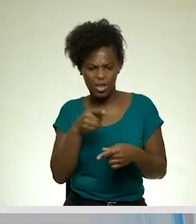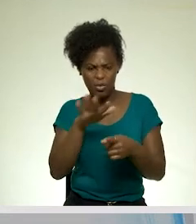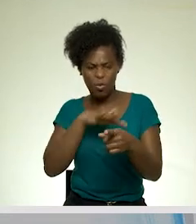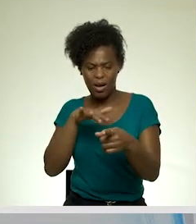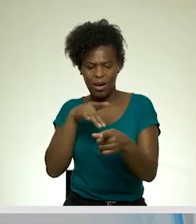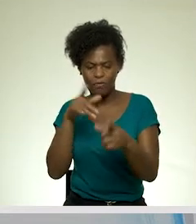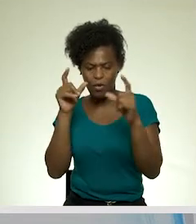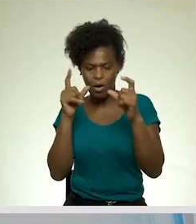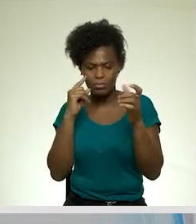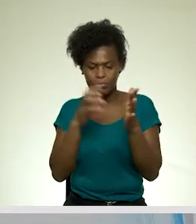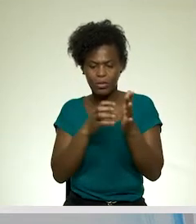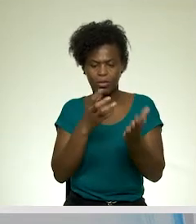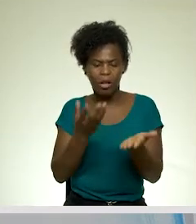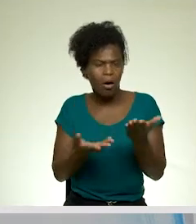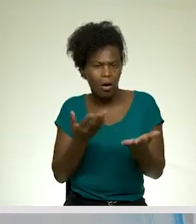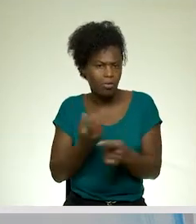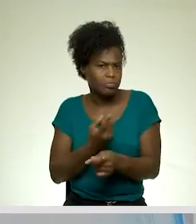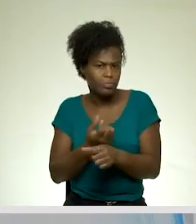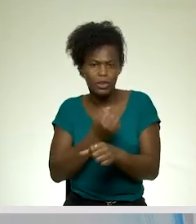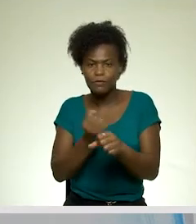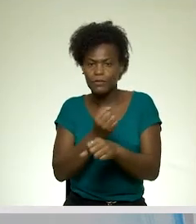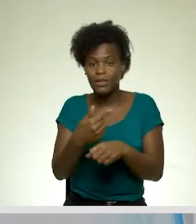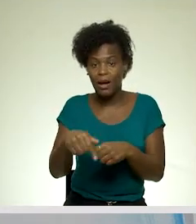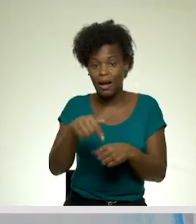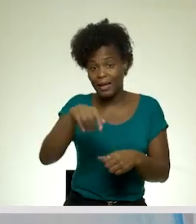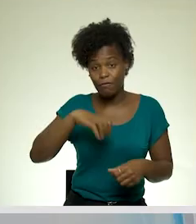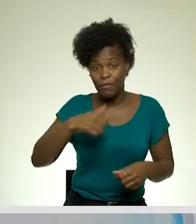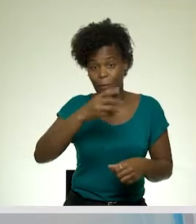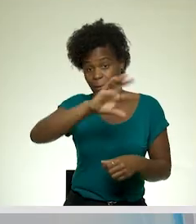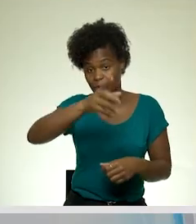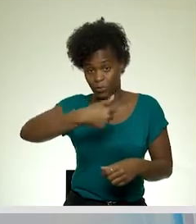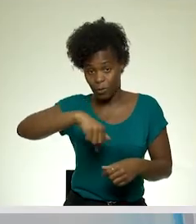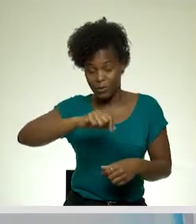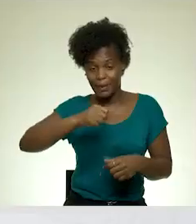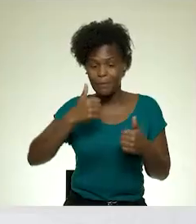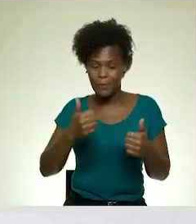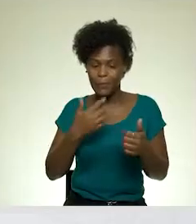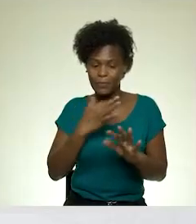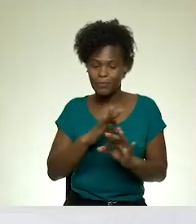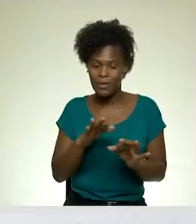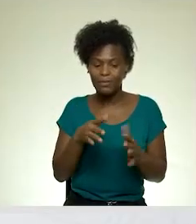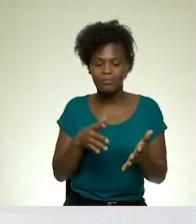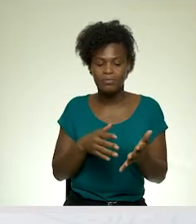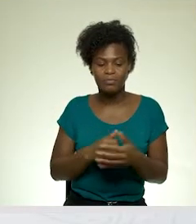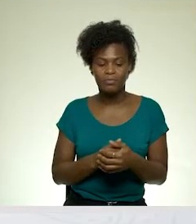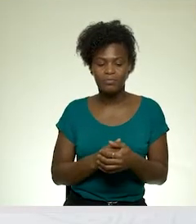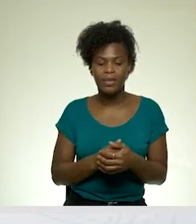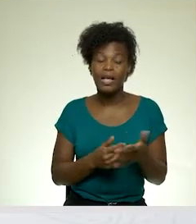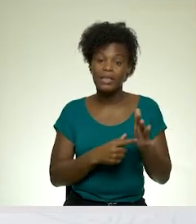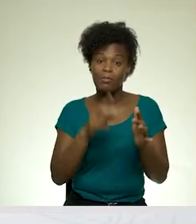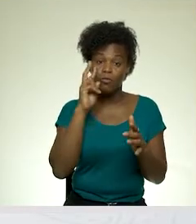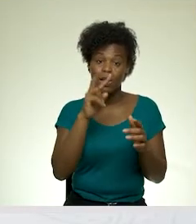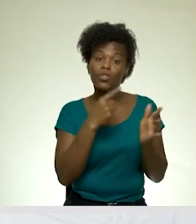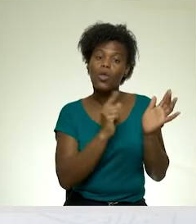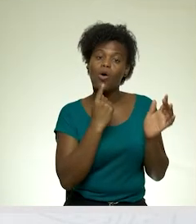des établissements et des services qui existent dans notre pays? Très bien. Donc, maintenant, tu as des noms. Tu